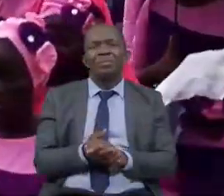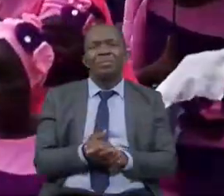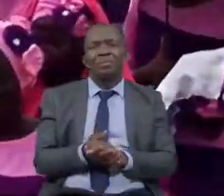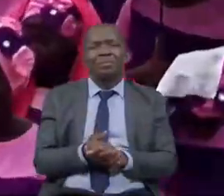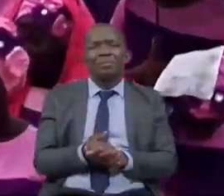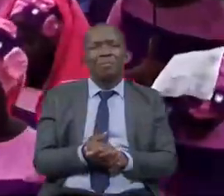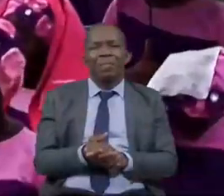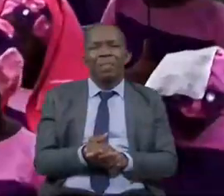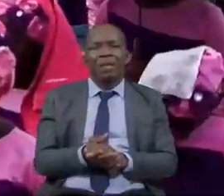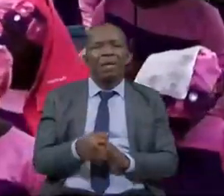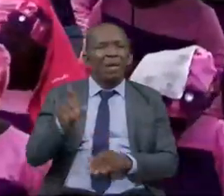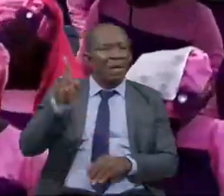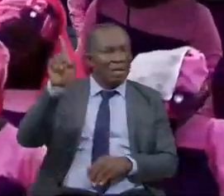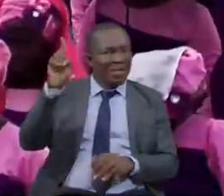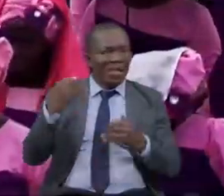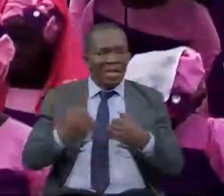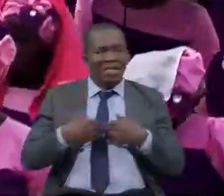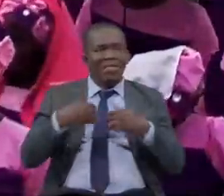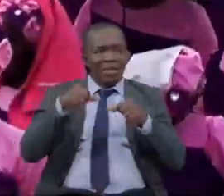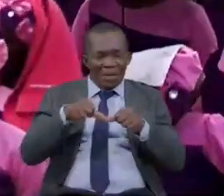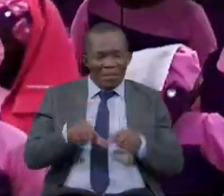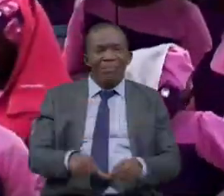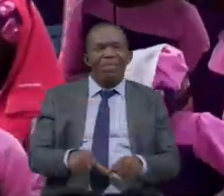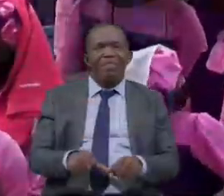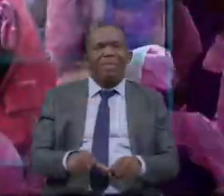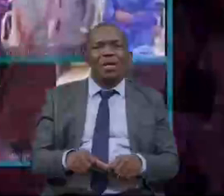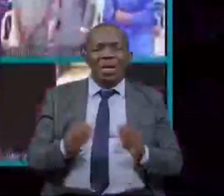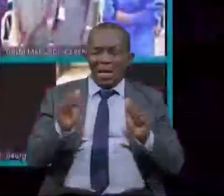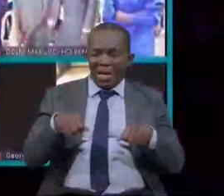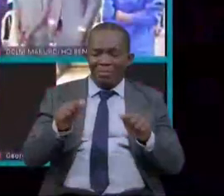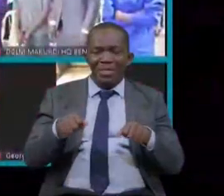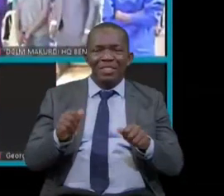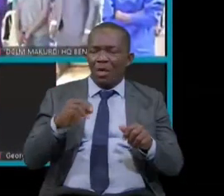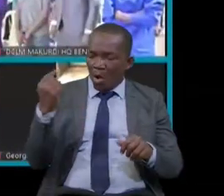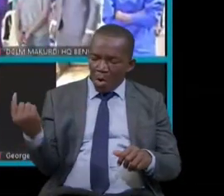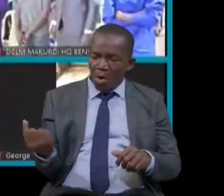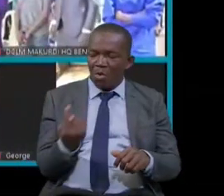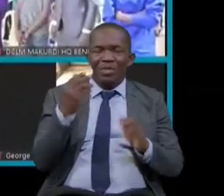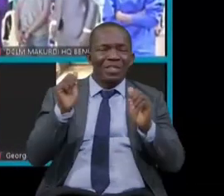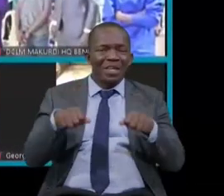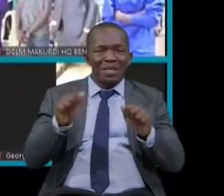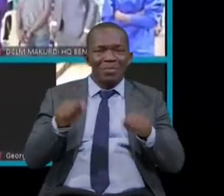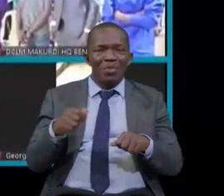Et il a la capacité perpétuelle. Toujours capable. Toujours capable. Toujours capable.